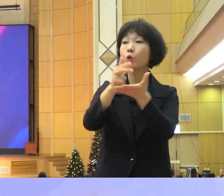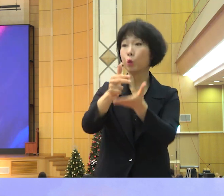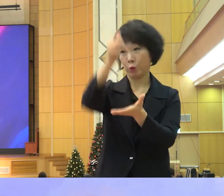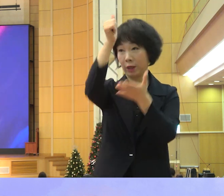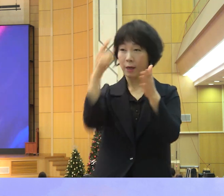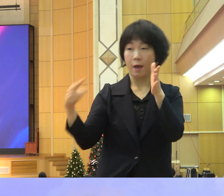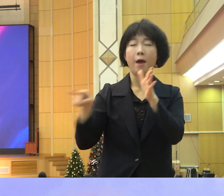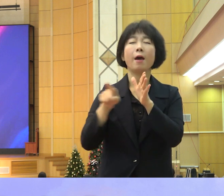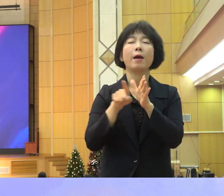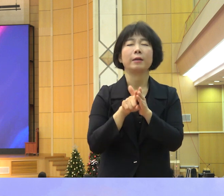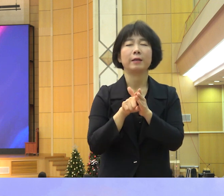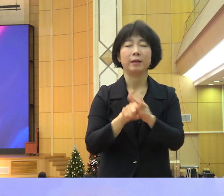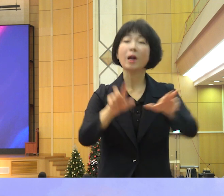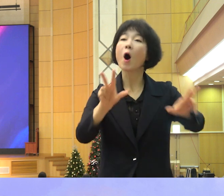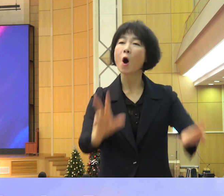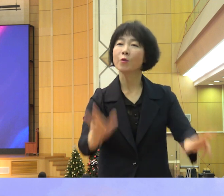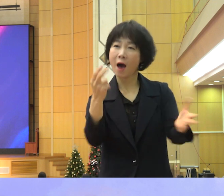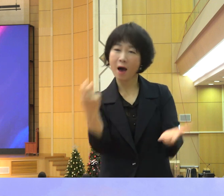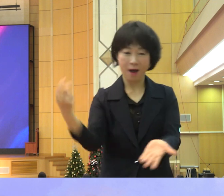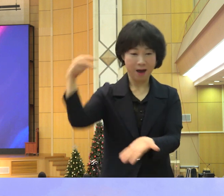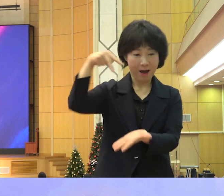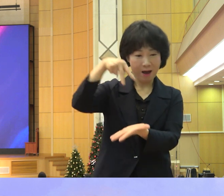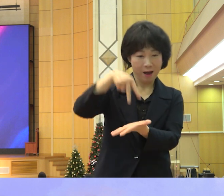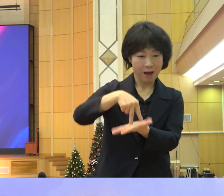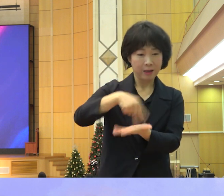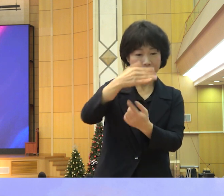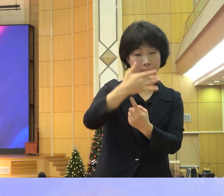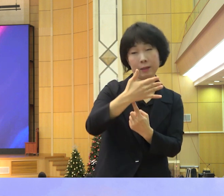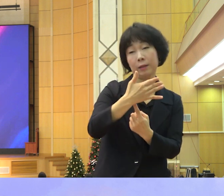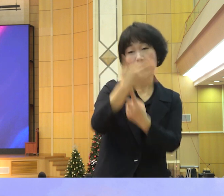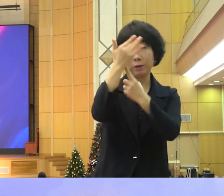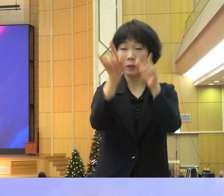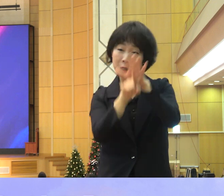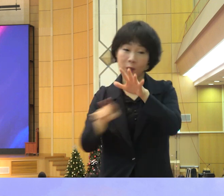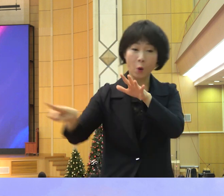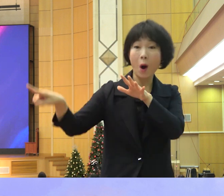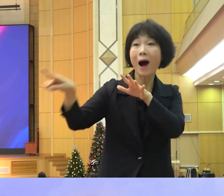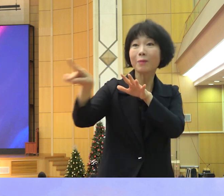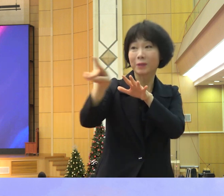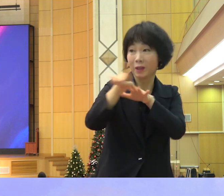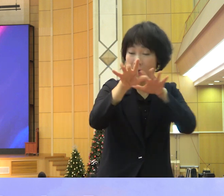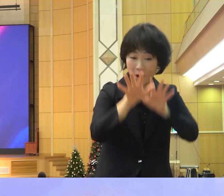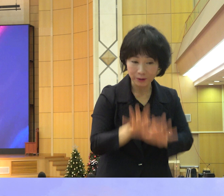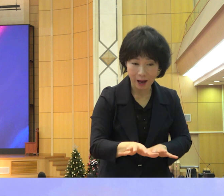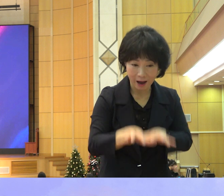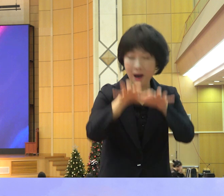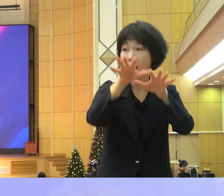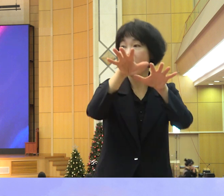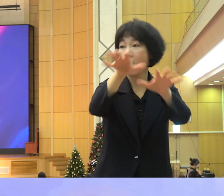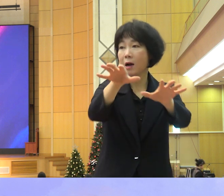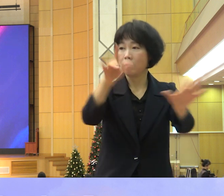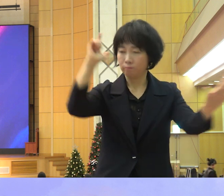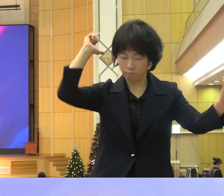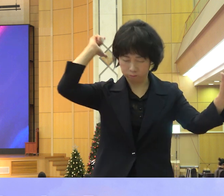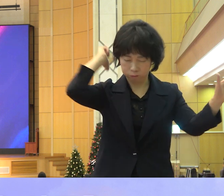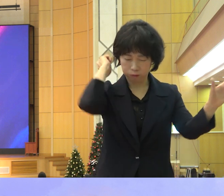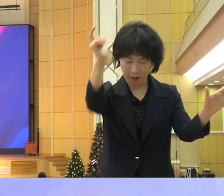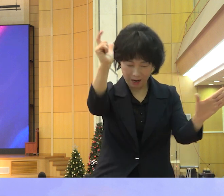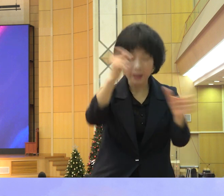군병들아, 주 위에 일어나 기들고 앞서